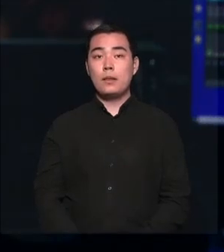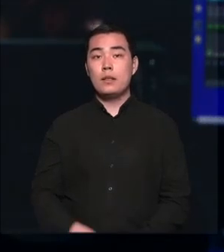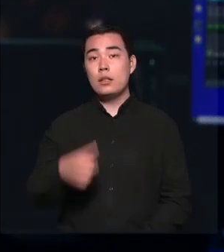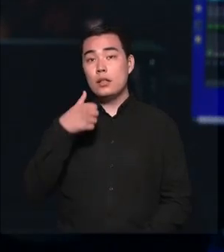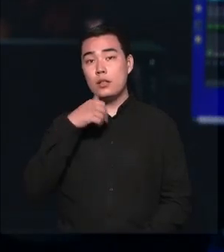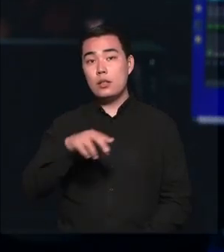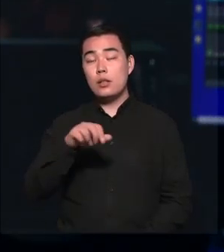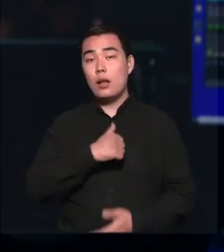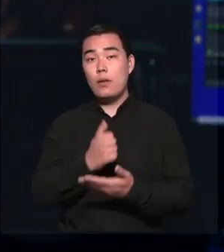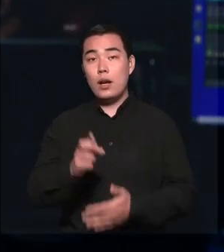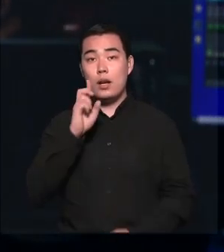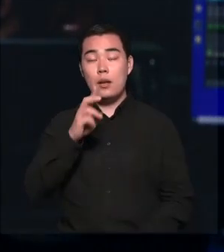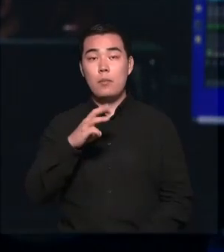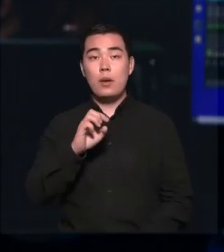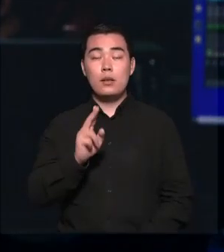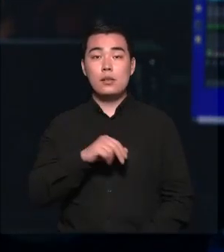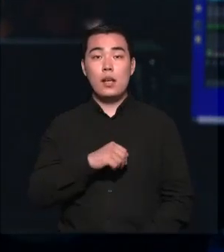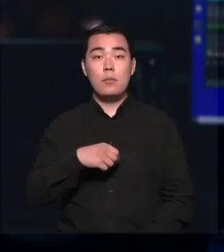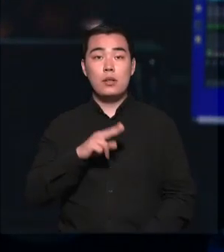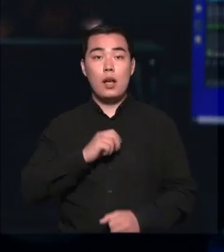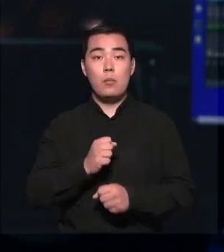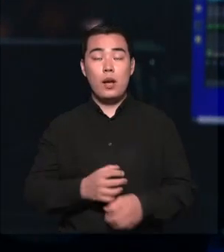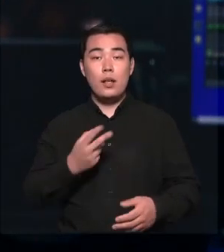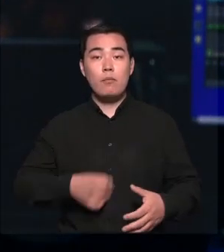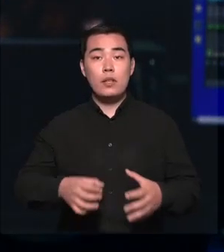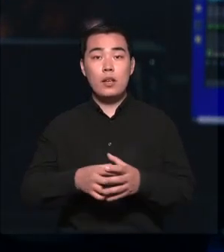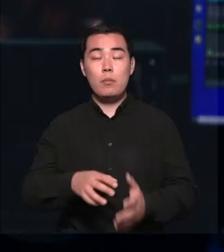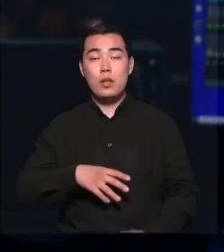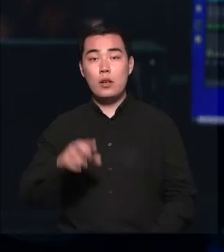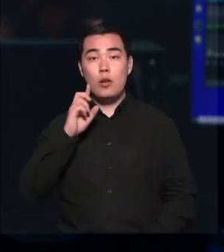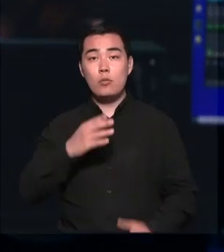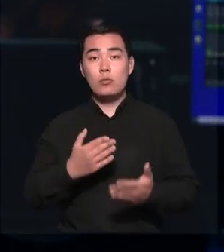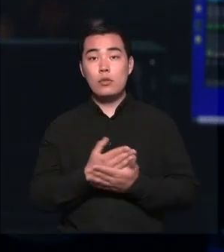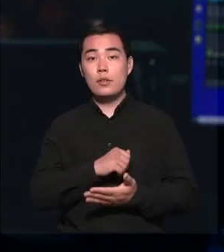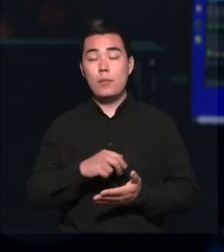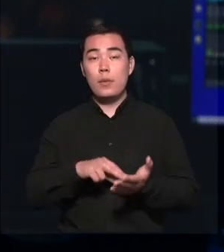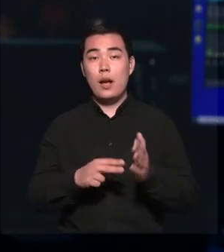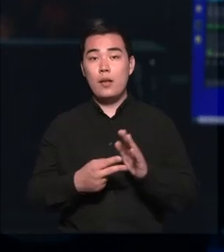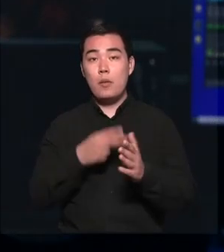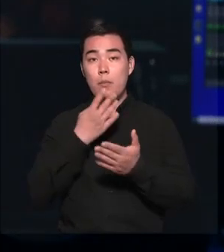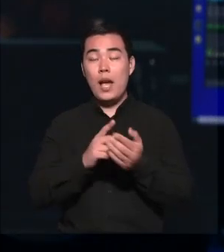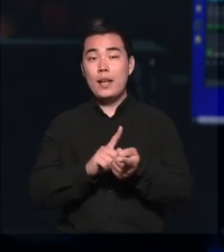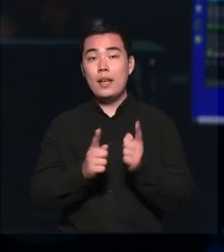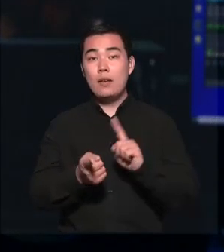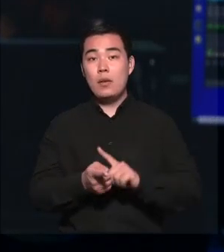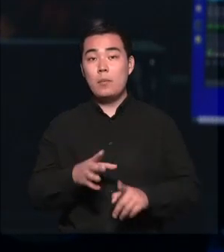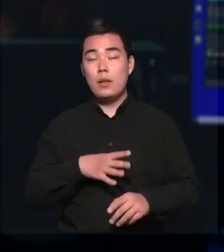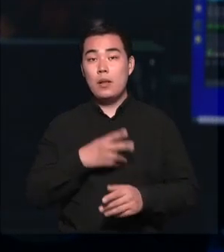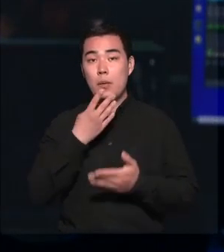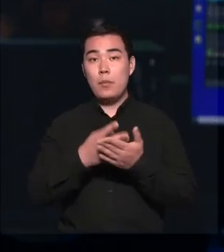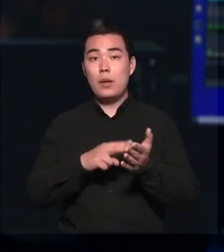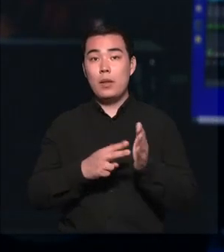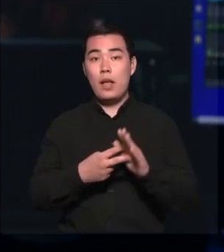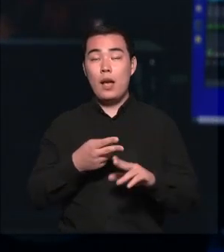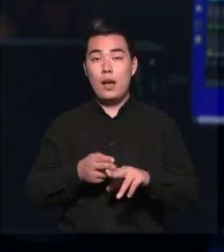Кеше мемлекет басшысы бұқаралық ақпарат құралдары өкілдерімен кездескенде елдегі жаңа саяси жүйені ауқымды реформаларды жіктеп берді.